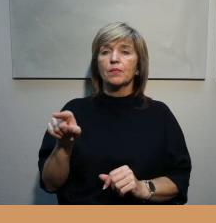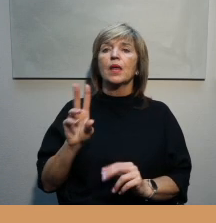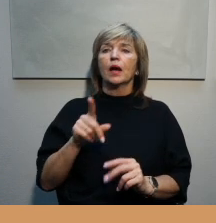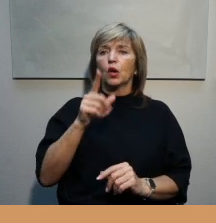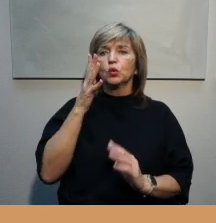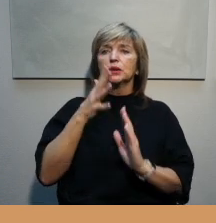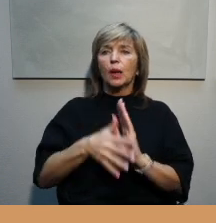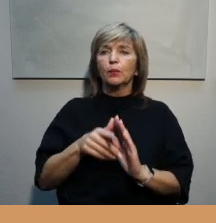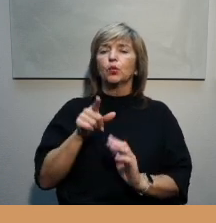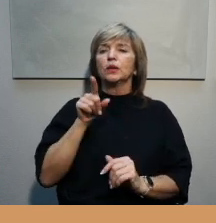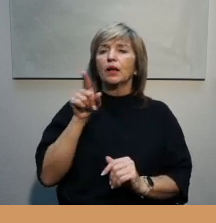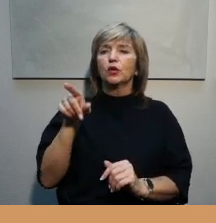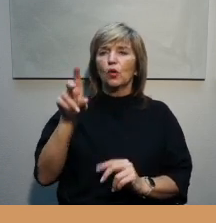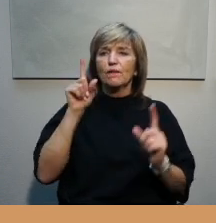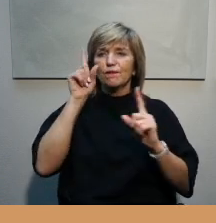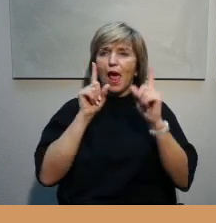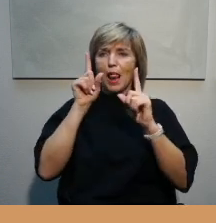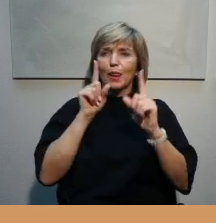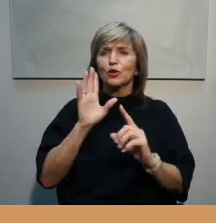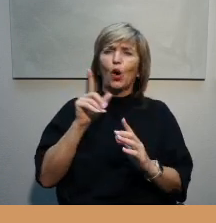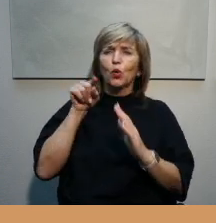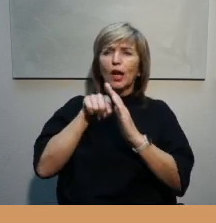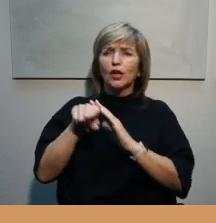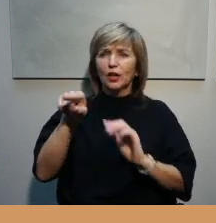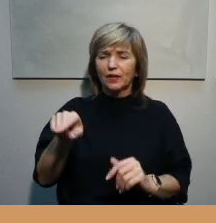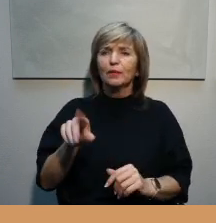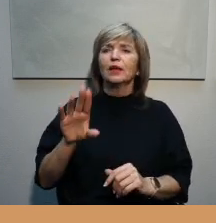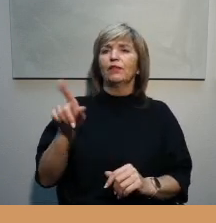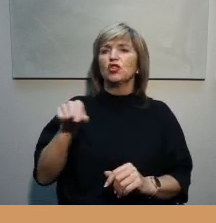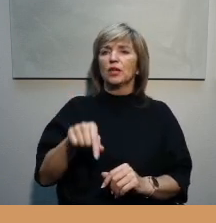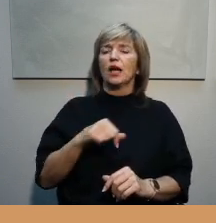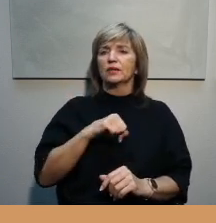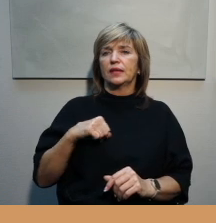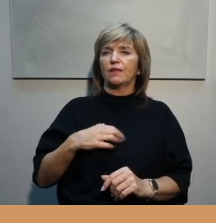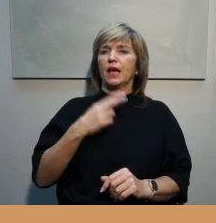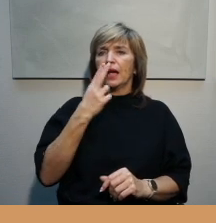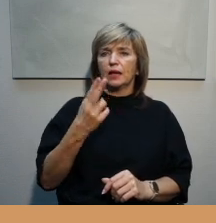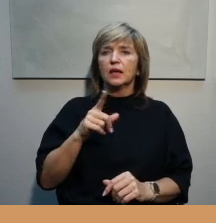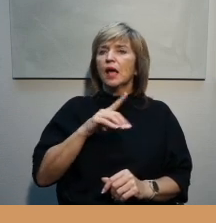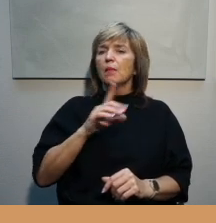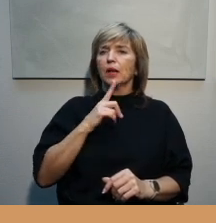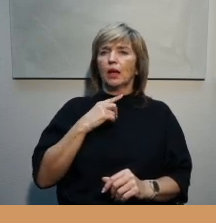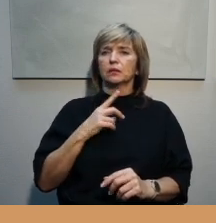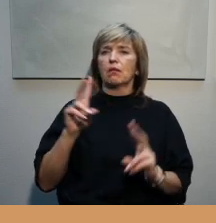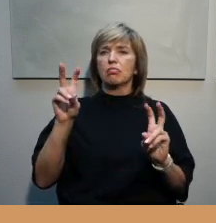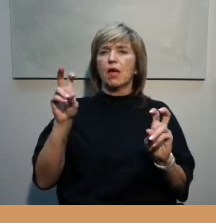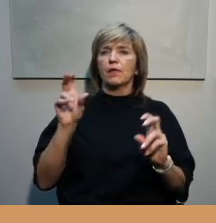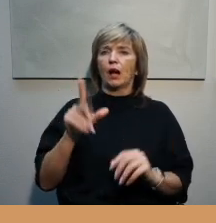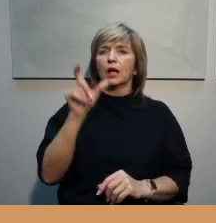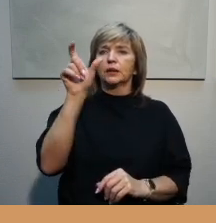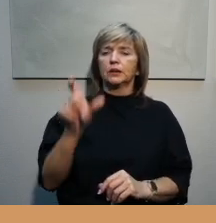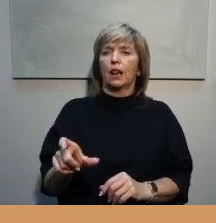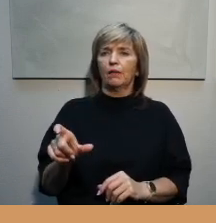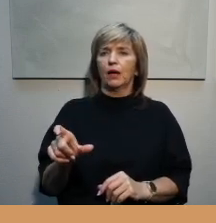jūs saprotat, ka tas vēlniņš tur ir kaut kur viņā, tā viņš sevi redz, bet tas nedefinē viņu kā